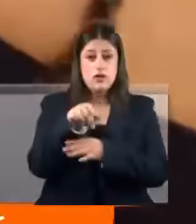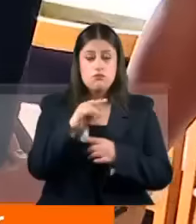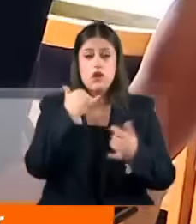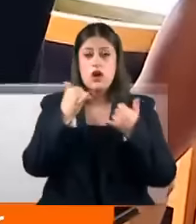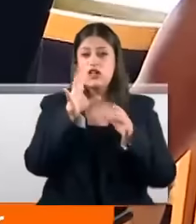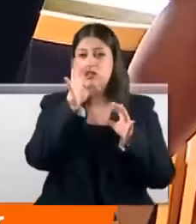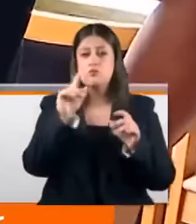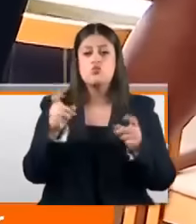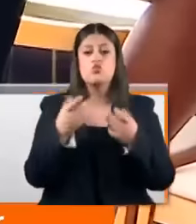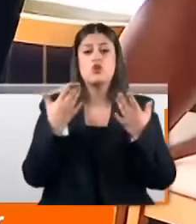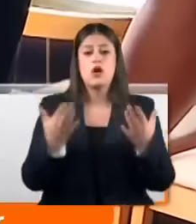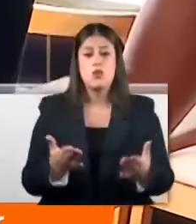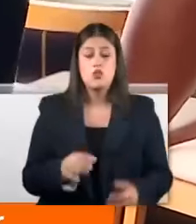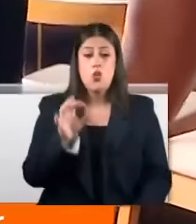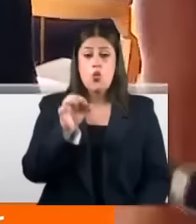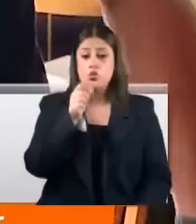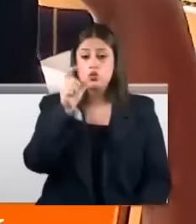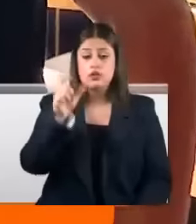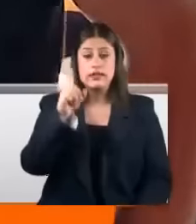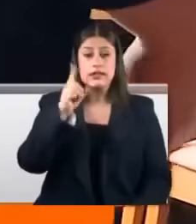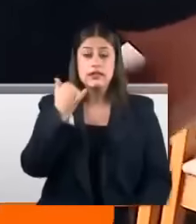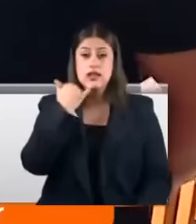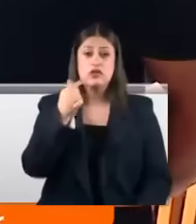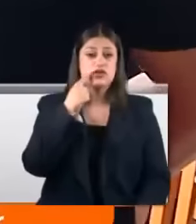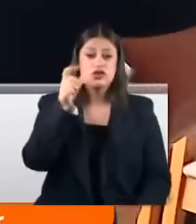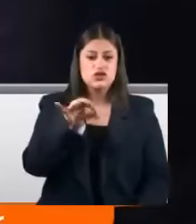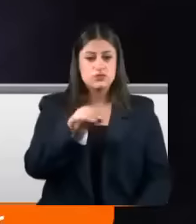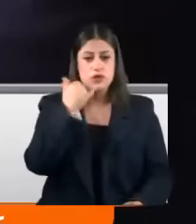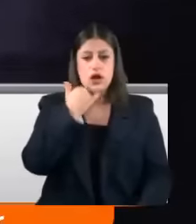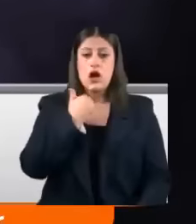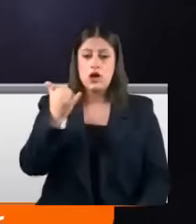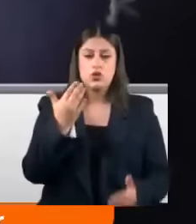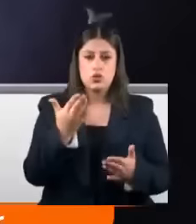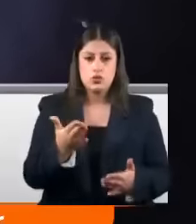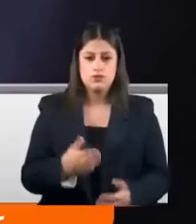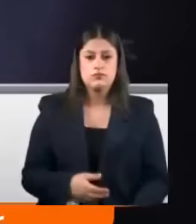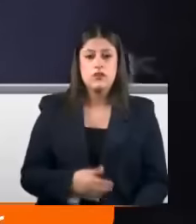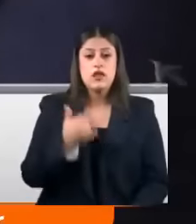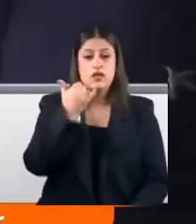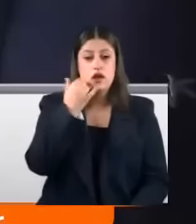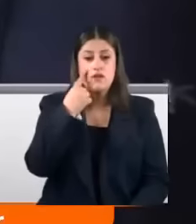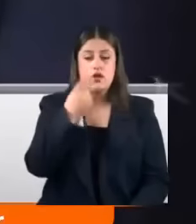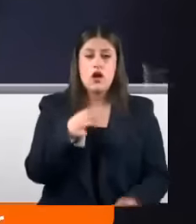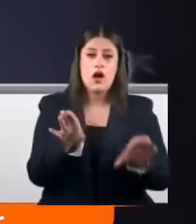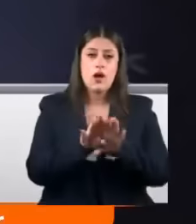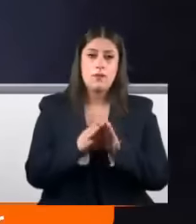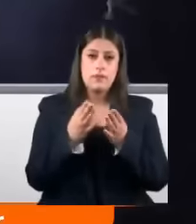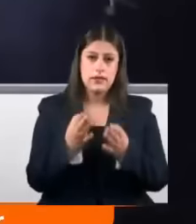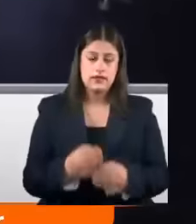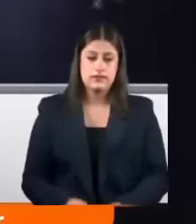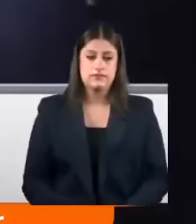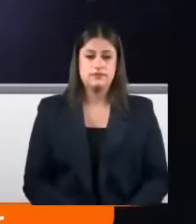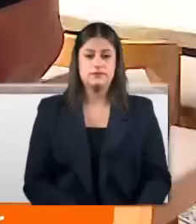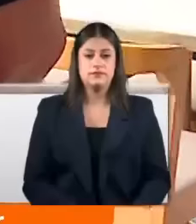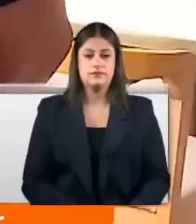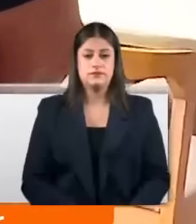bulamıyor. Onur Bey'in ilk olarak irtibata geçtiği kişiyi arıyoruz şu anda. Aradığınız numara geçici olarak servis dışı olmuştur. Numara